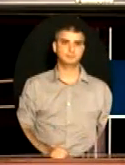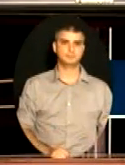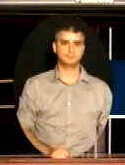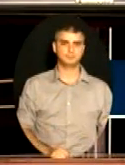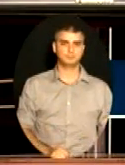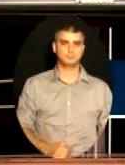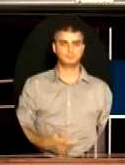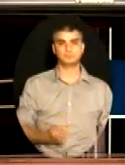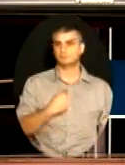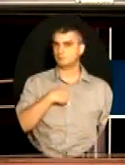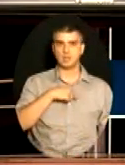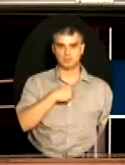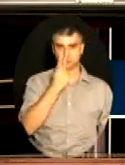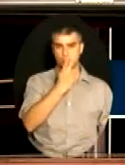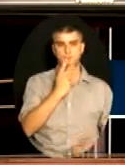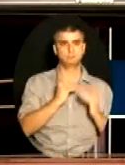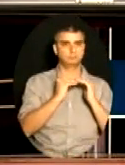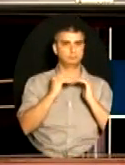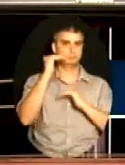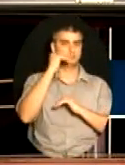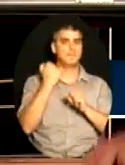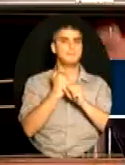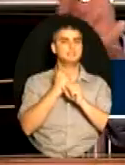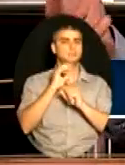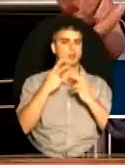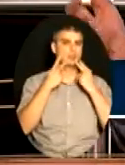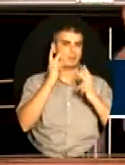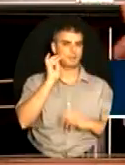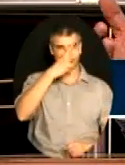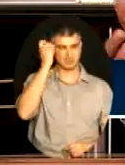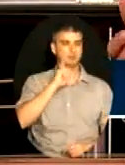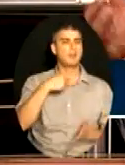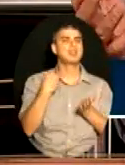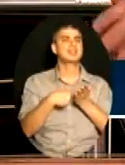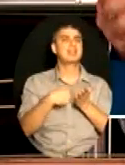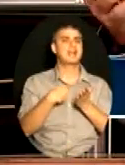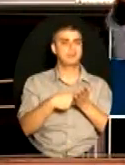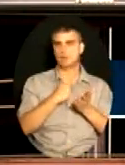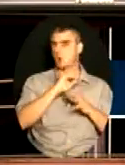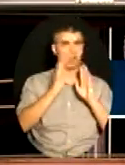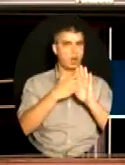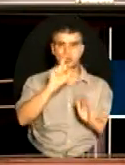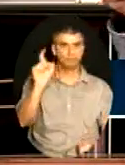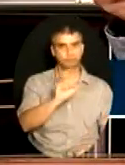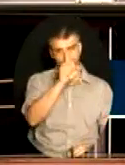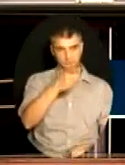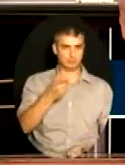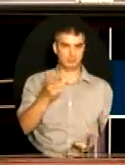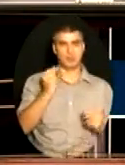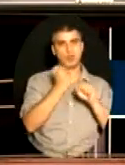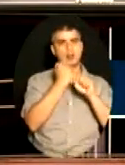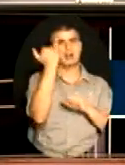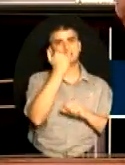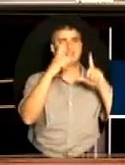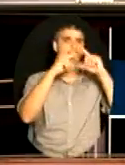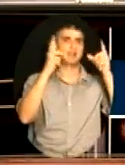בהחלט, אנחנו רואים את העלייה במעשי תג מחיר, הנקראים תג מחיר. לא כל תרסיס עם צבע ומגן דוד